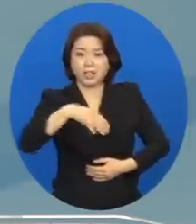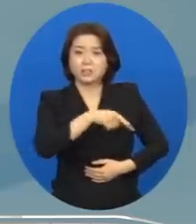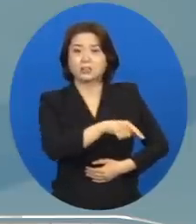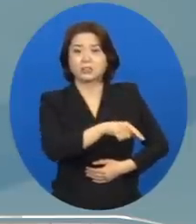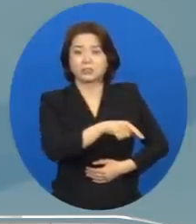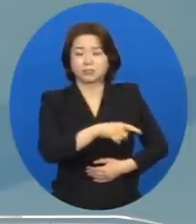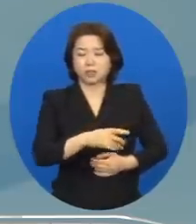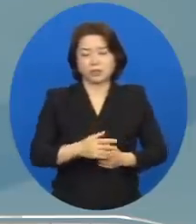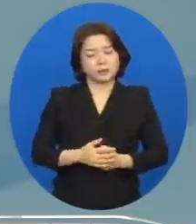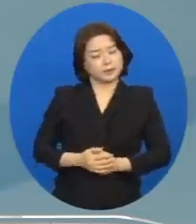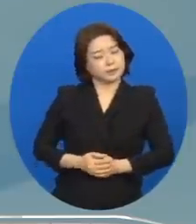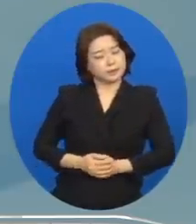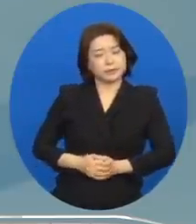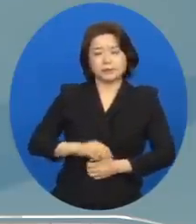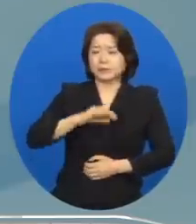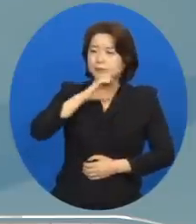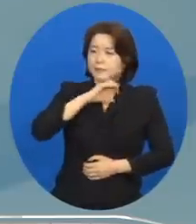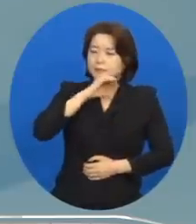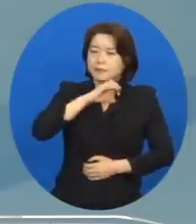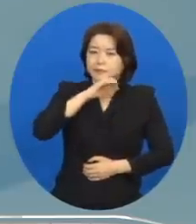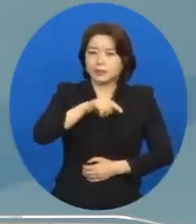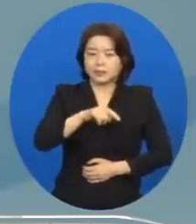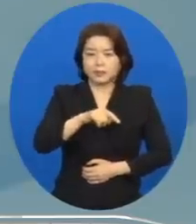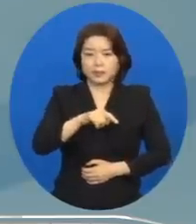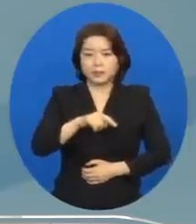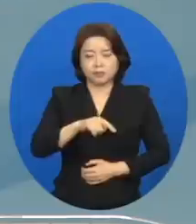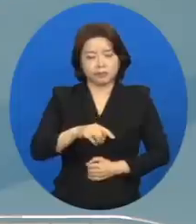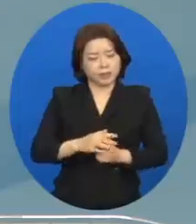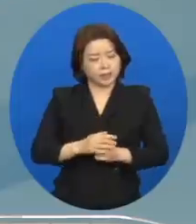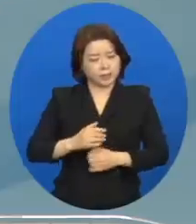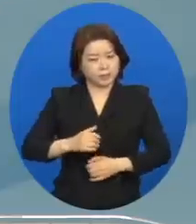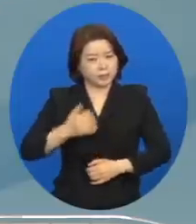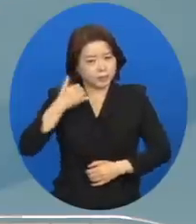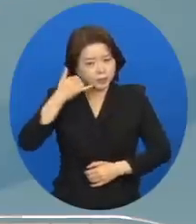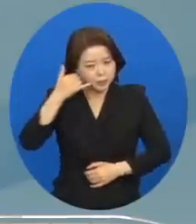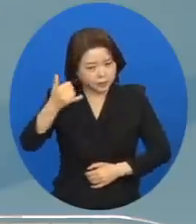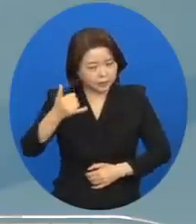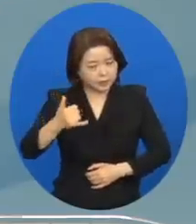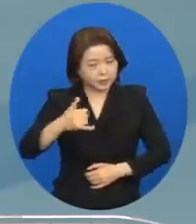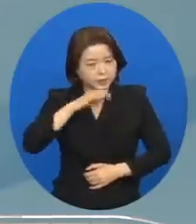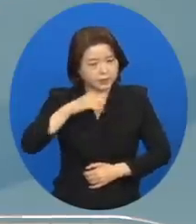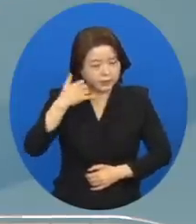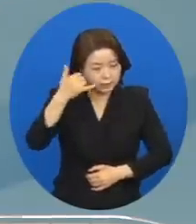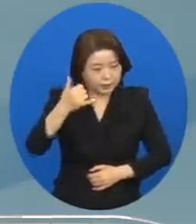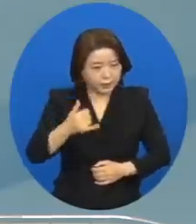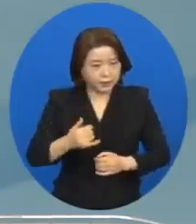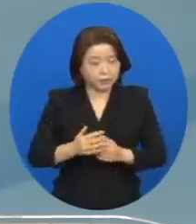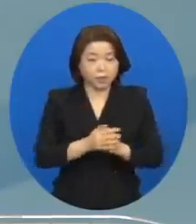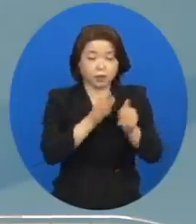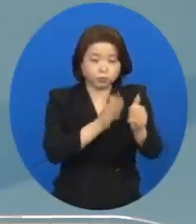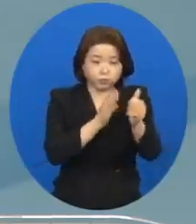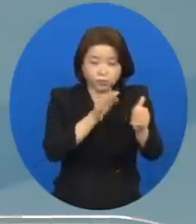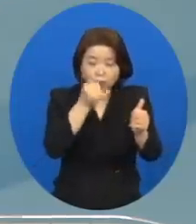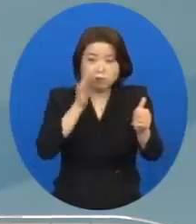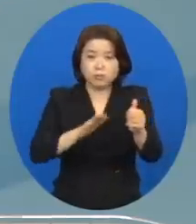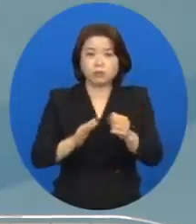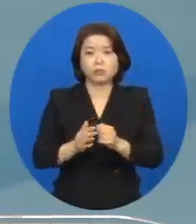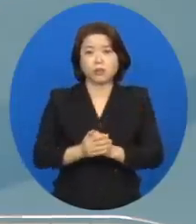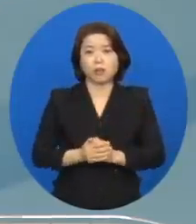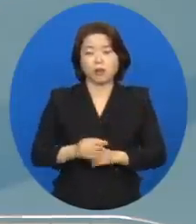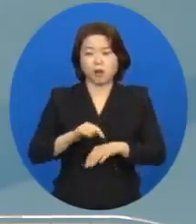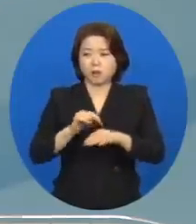이건 좀 항의를 해야 되겠다. 그렇게까지 부탁을 했는데 어떻게 이렇게 할 수 있나 그런 마음이 드는데